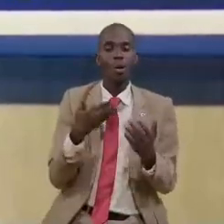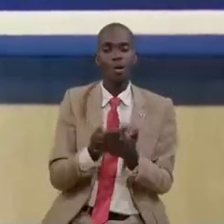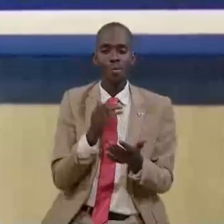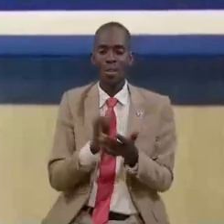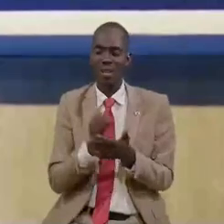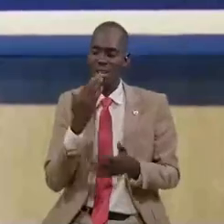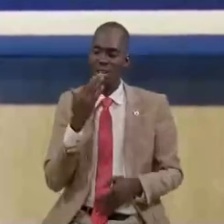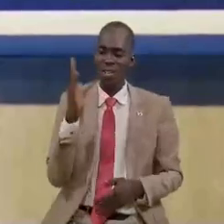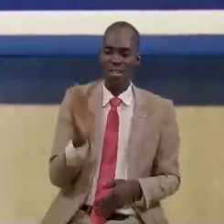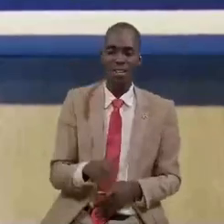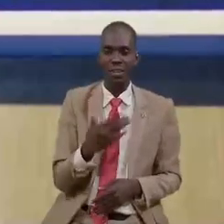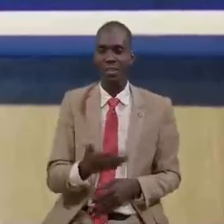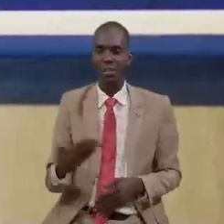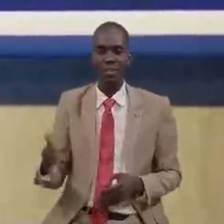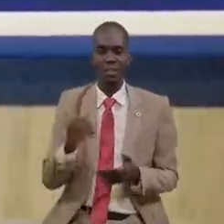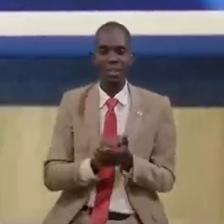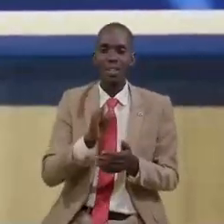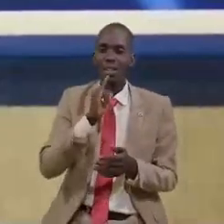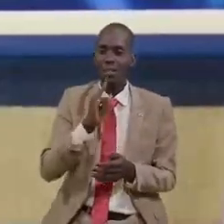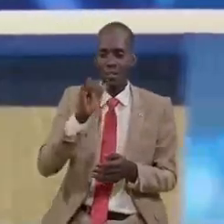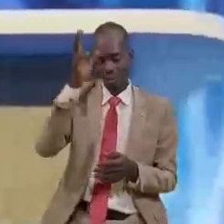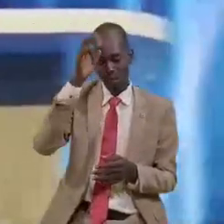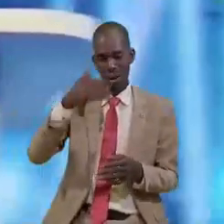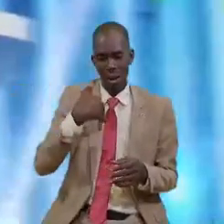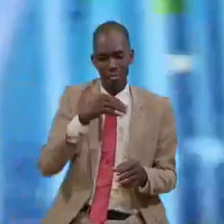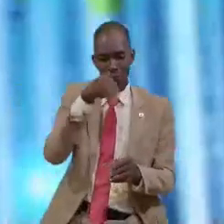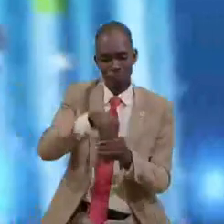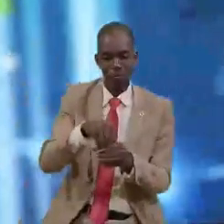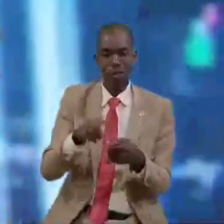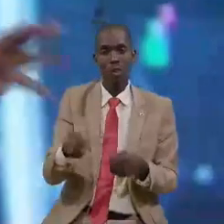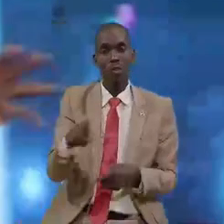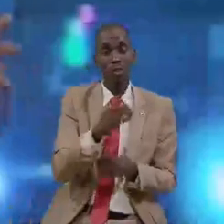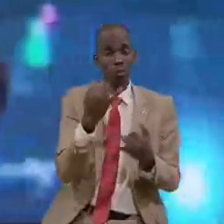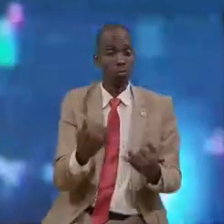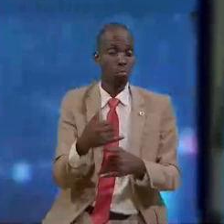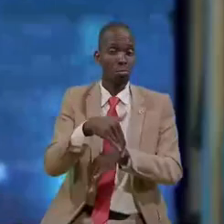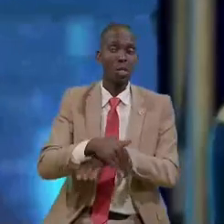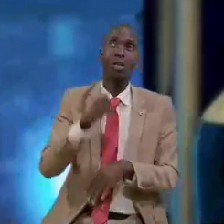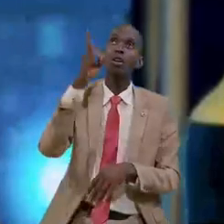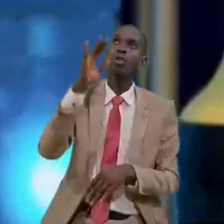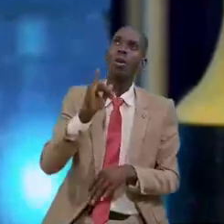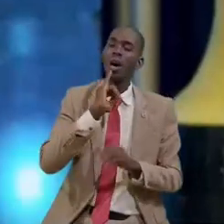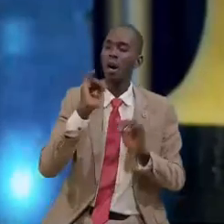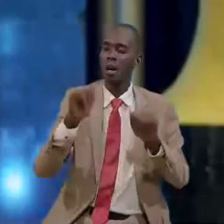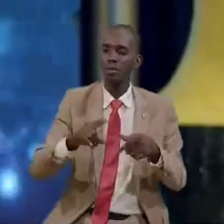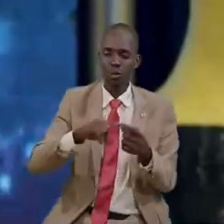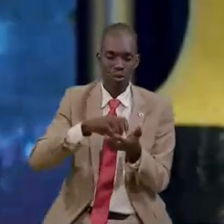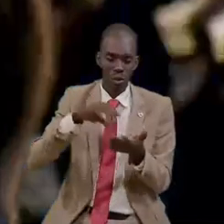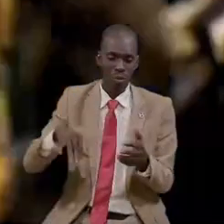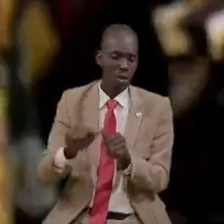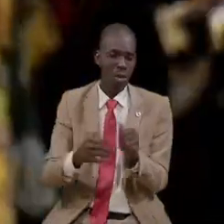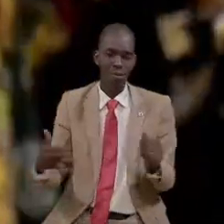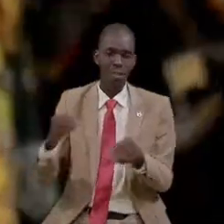mauvaise, le dépôt du diable. Ce soir, Dieu est capable d'enlever tout au nom